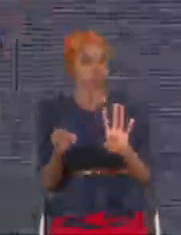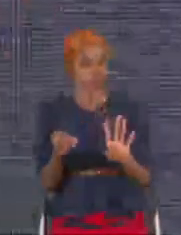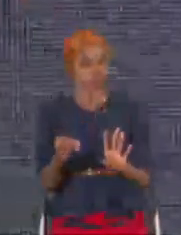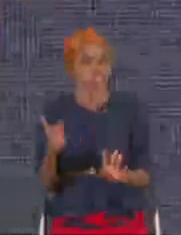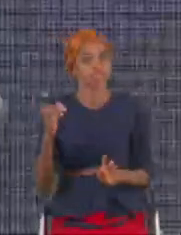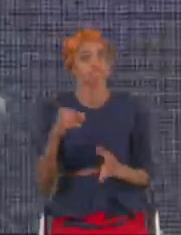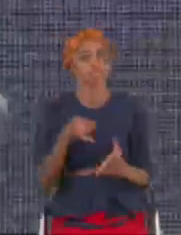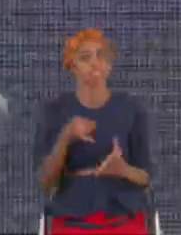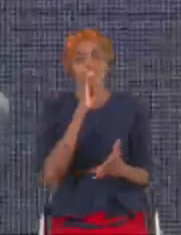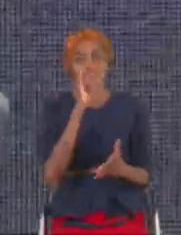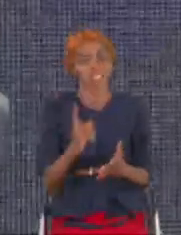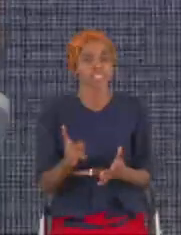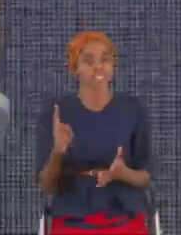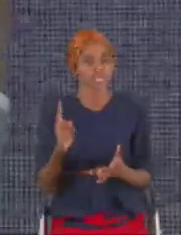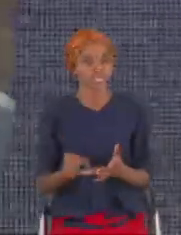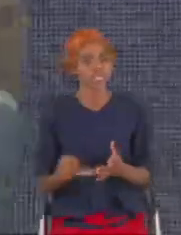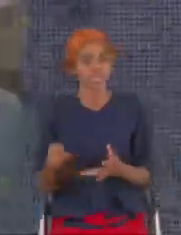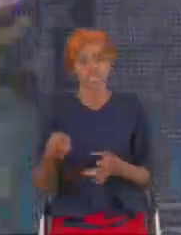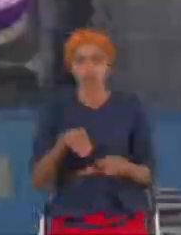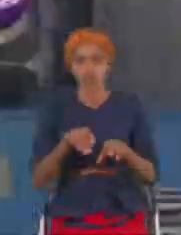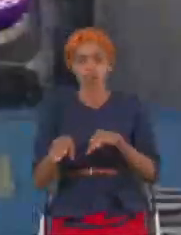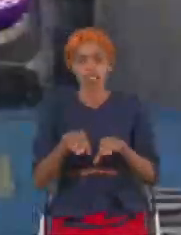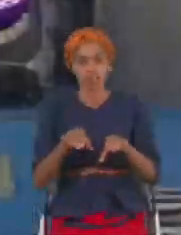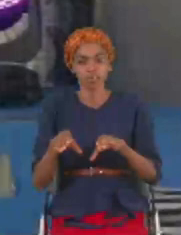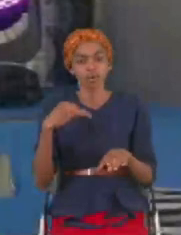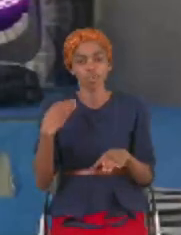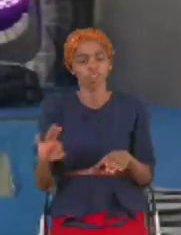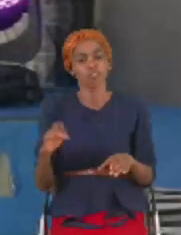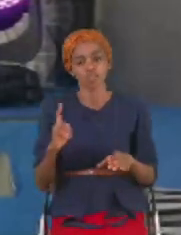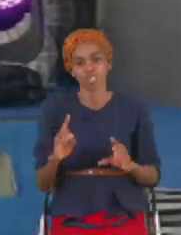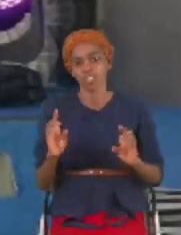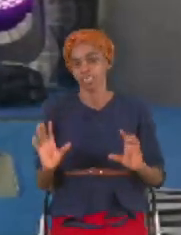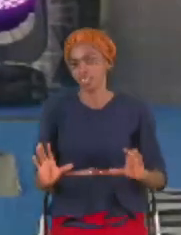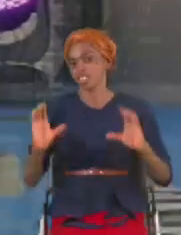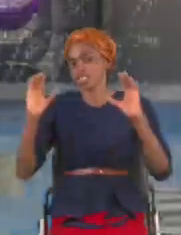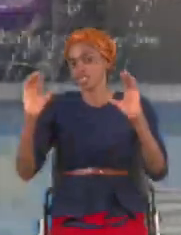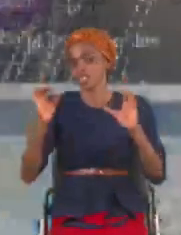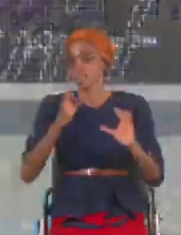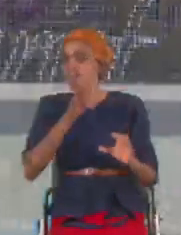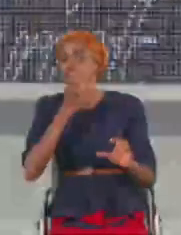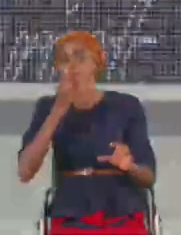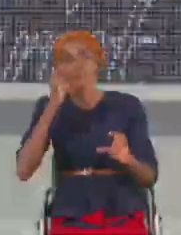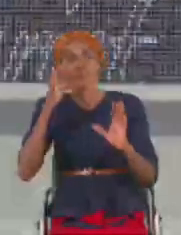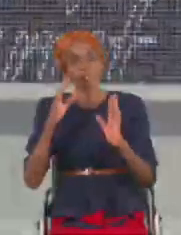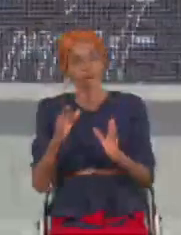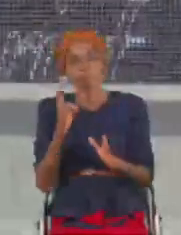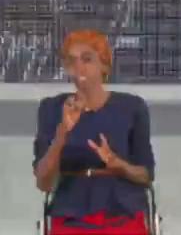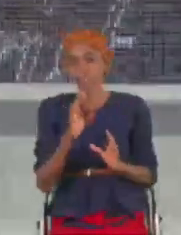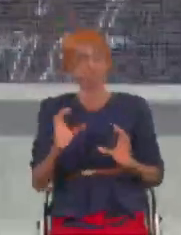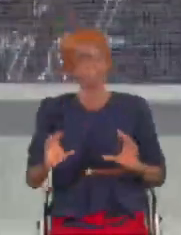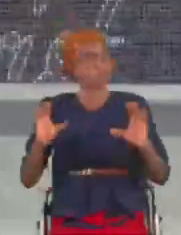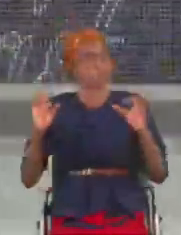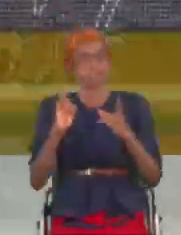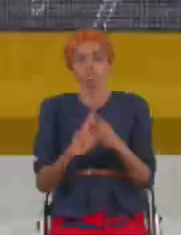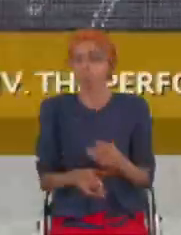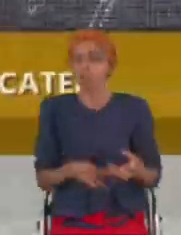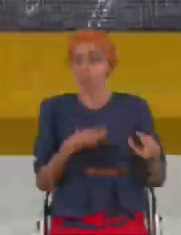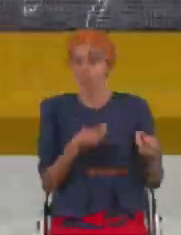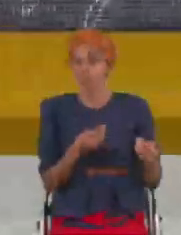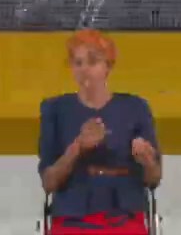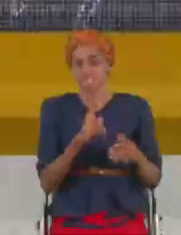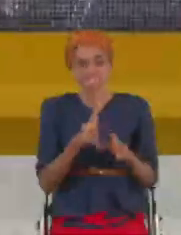familia cela la performance des laboureurs dédié ils sont engagés à